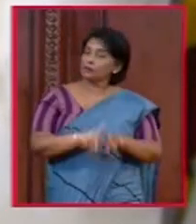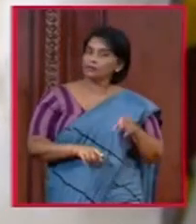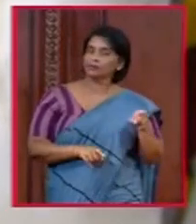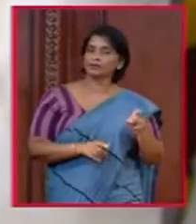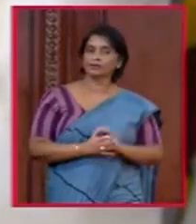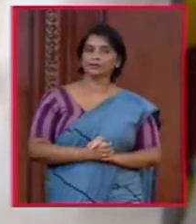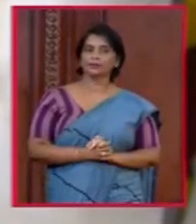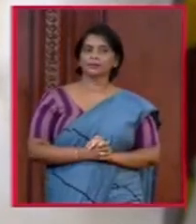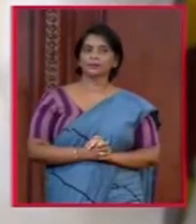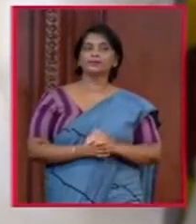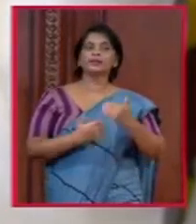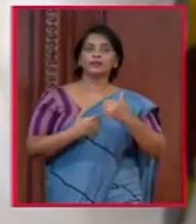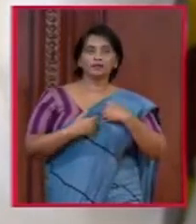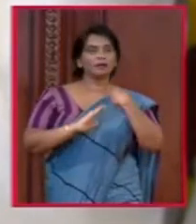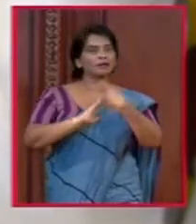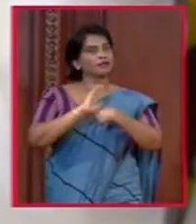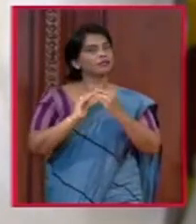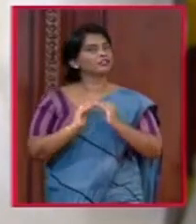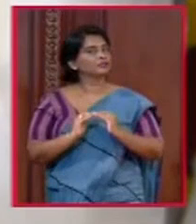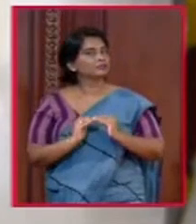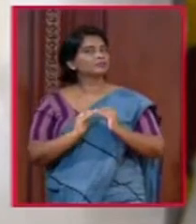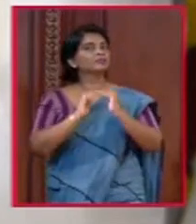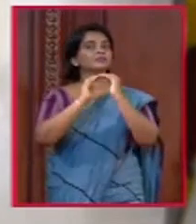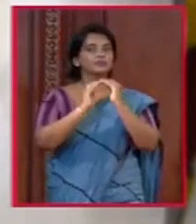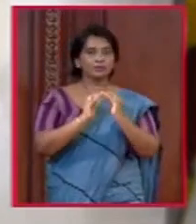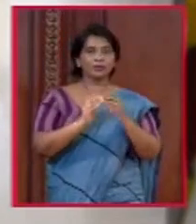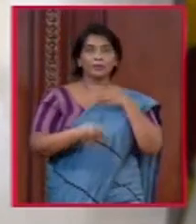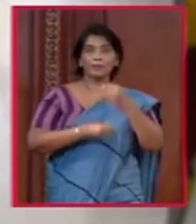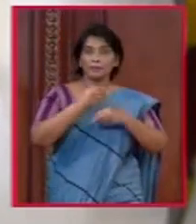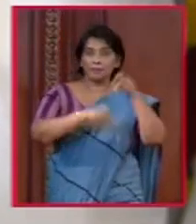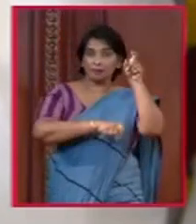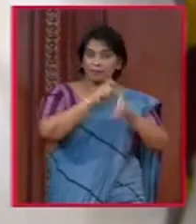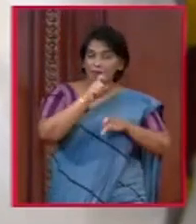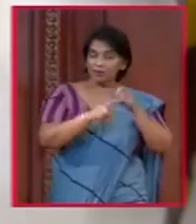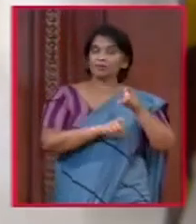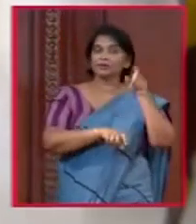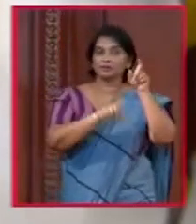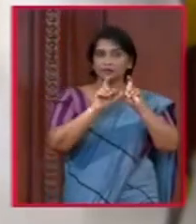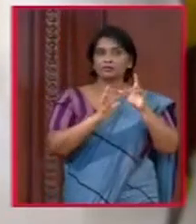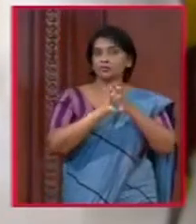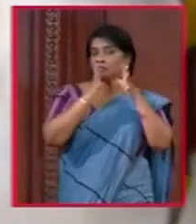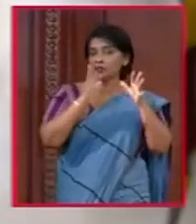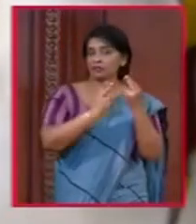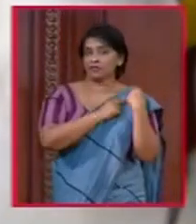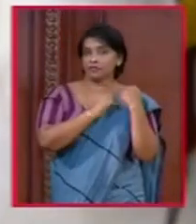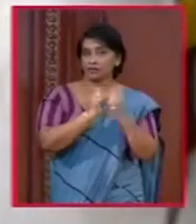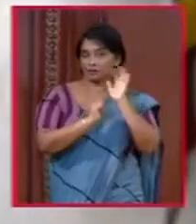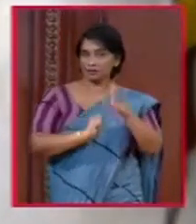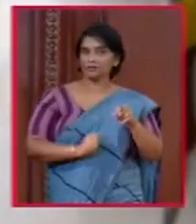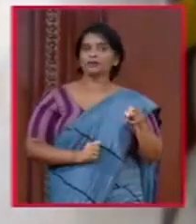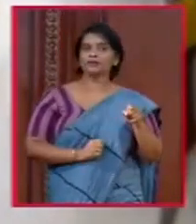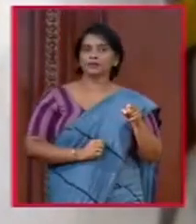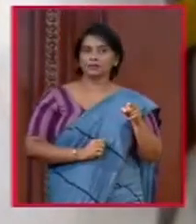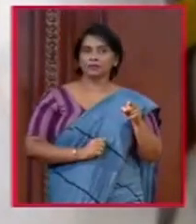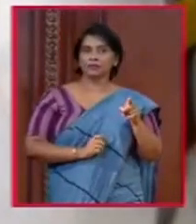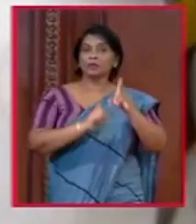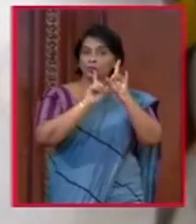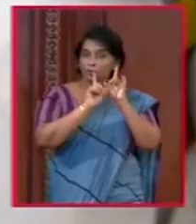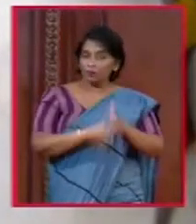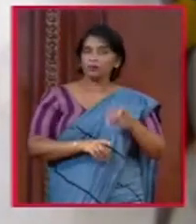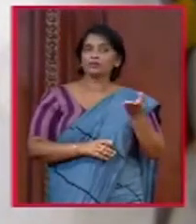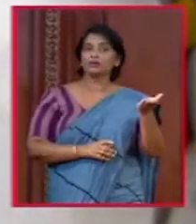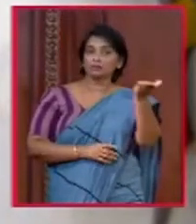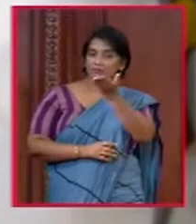ඒවගේම අප රට ගොඩනැගීමේදී අර්මාන්තකරුවන්ට විවසායකන විශාල කාර්යභාර ඇතිබෙනවා.